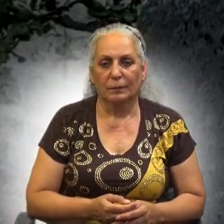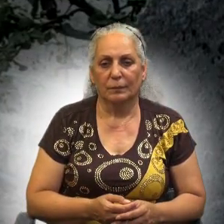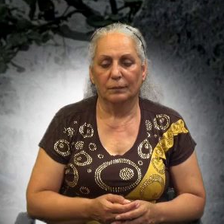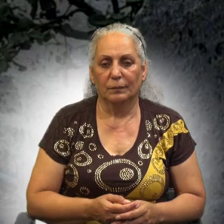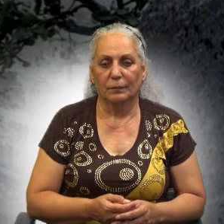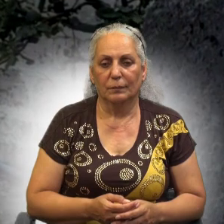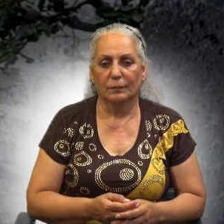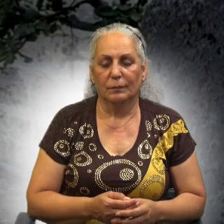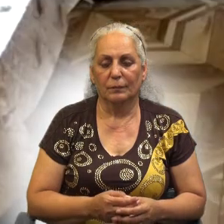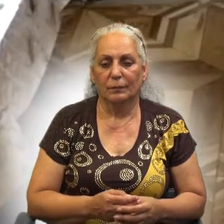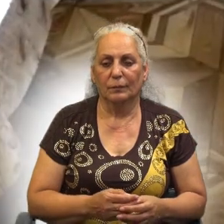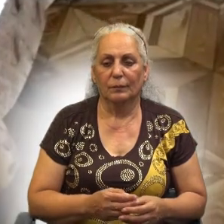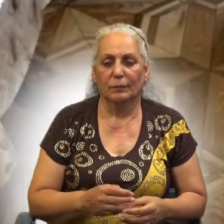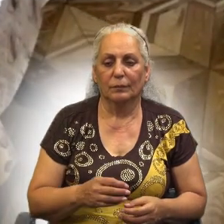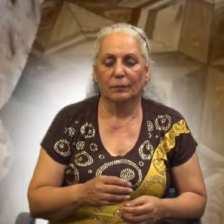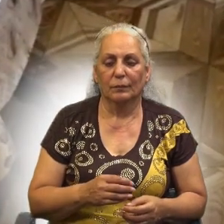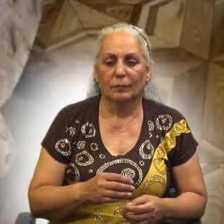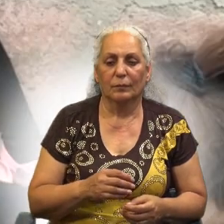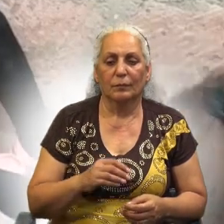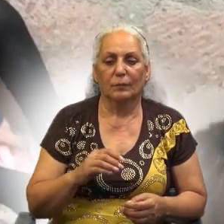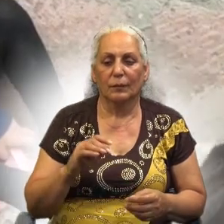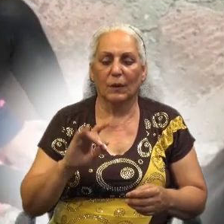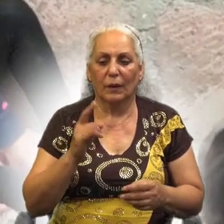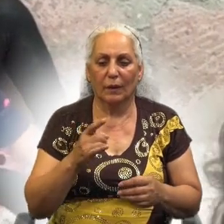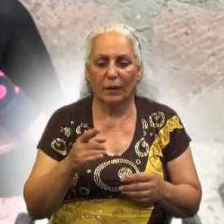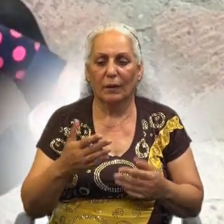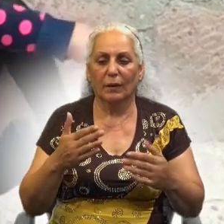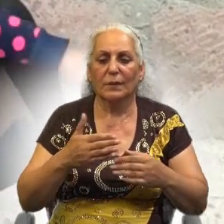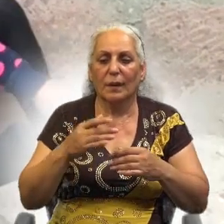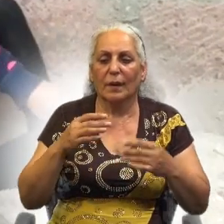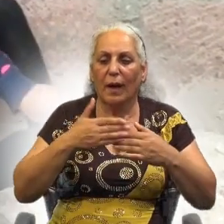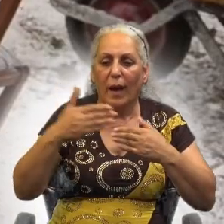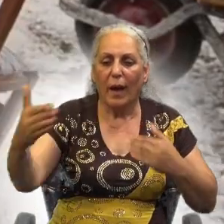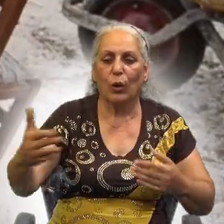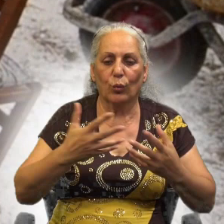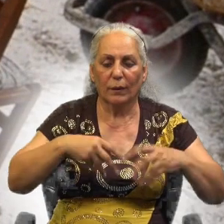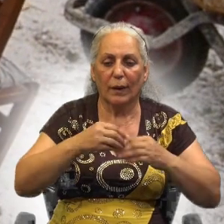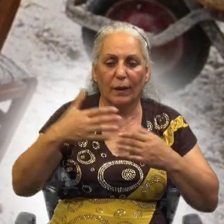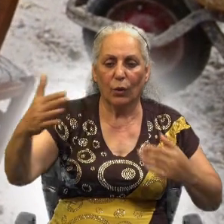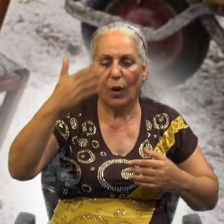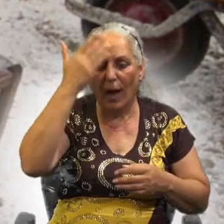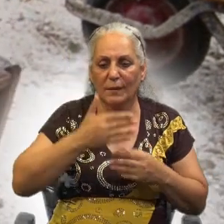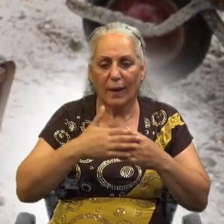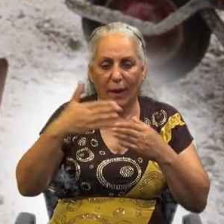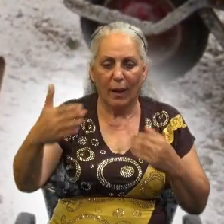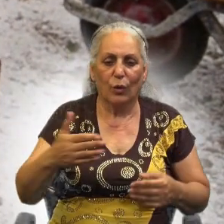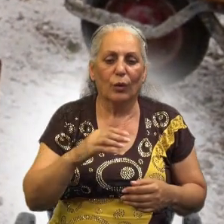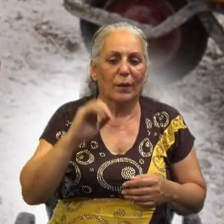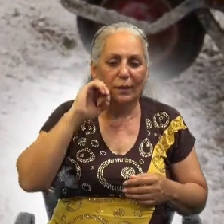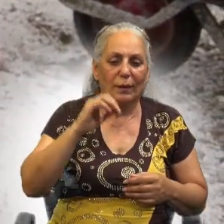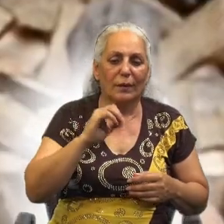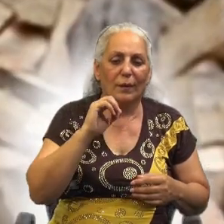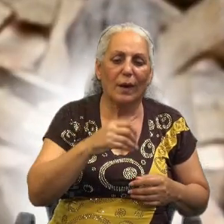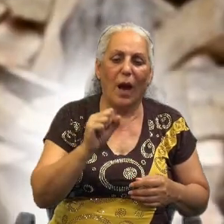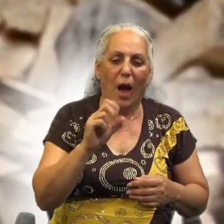Կարոտ նա հիշտ չես երեխեքից հեռու, ընտանիքից հեռու։ Անժելիկա տատն էլ թորներից ու հարսից հեռու, պատմում է, որ հաճախ է